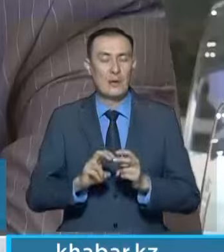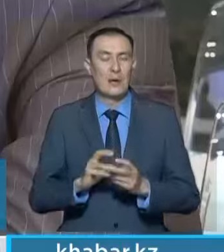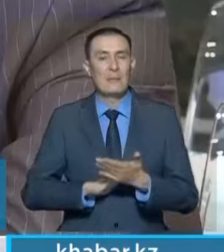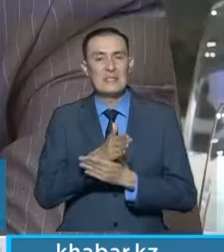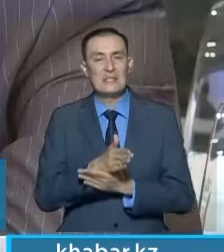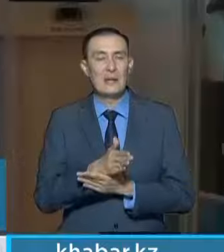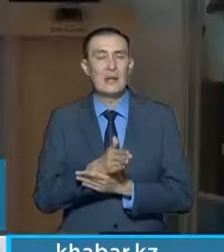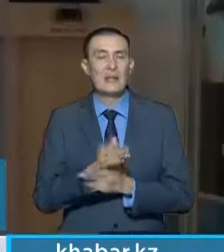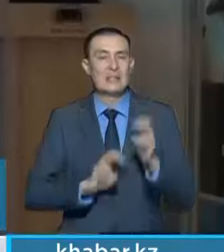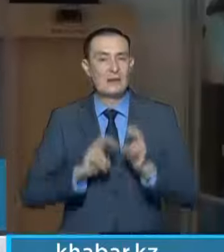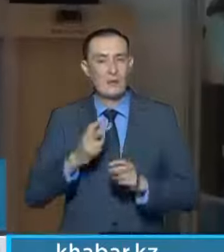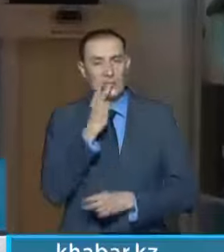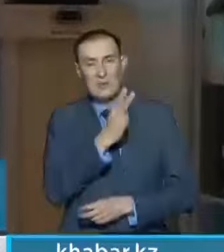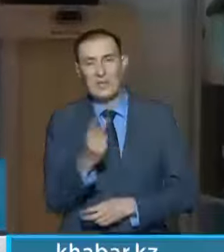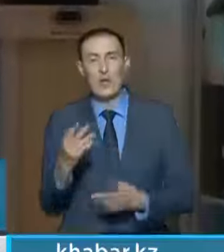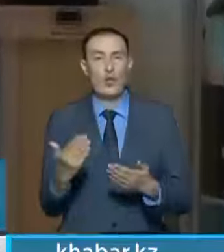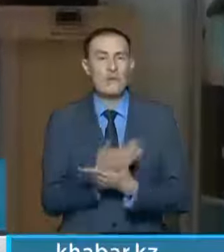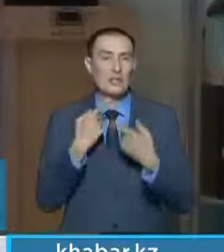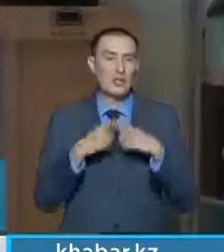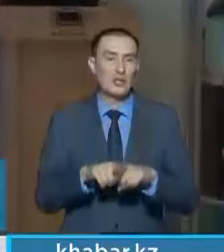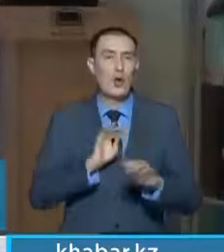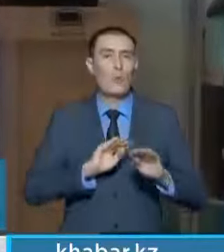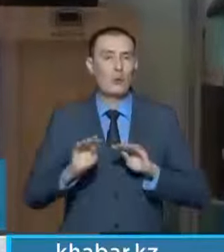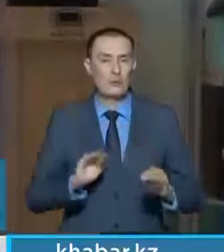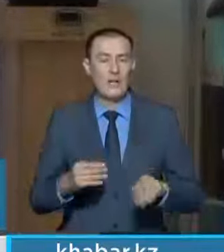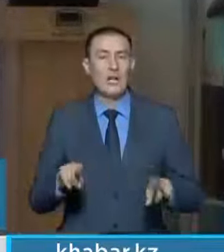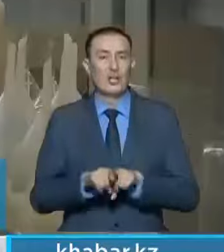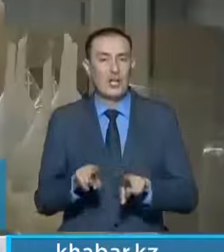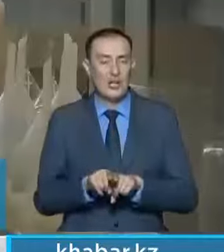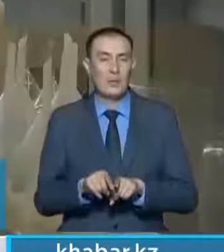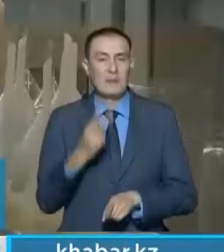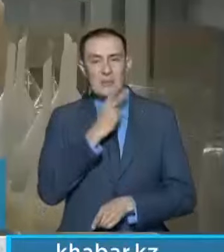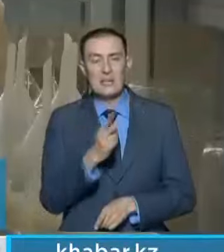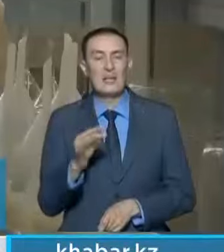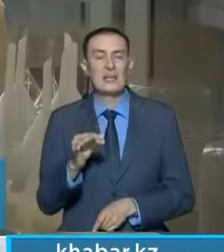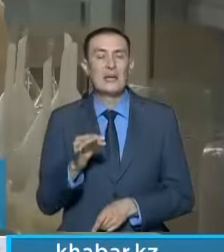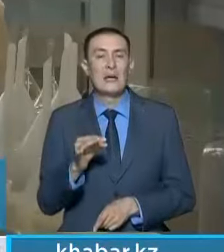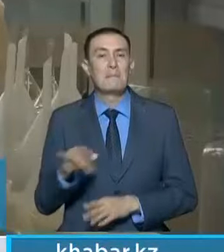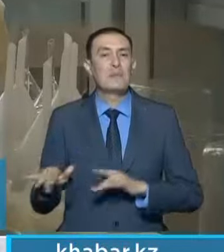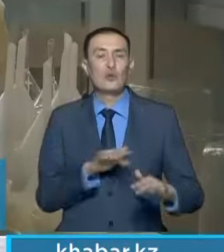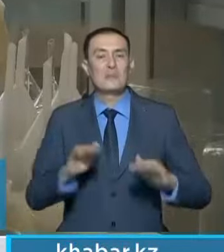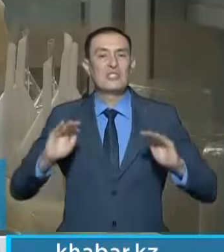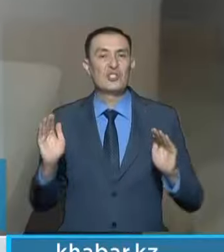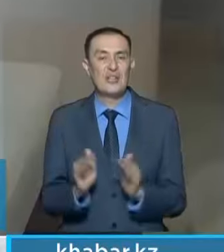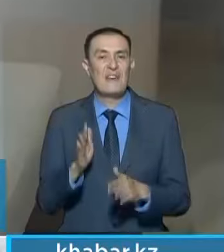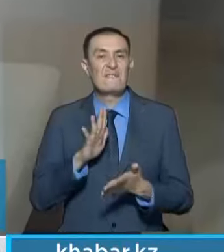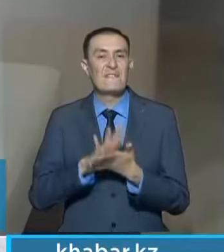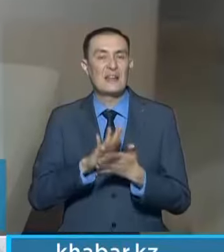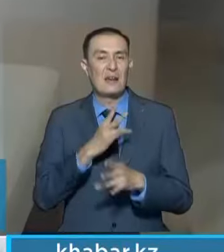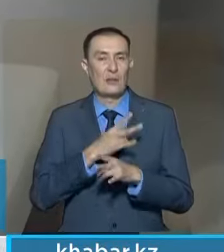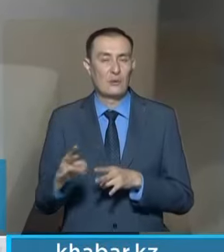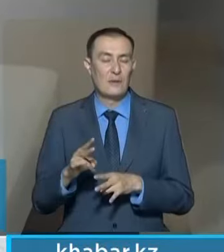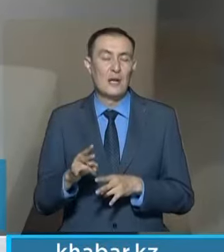посетили металлургический завод и осмотрели новое технологическое оборудование. Также они ознакомились с методиками снижения вредных отходов. По